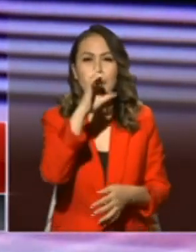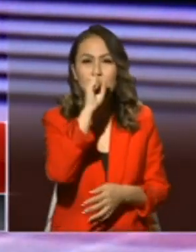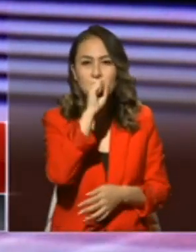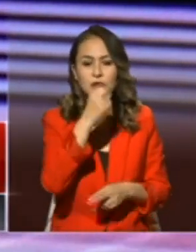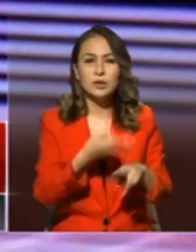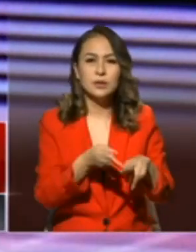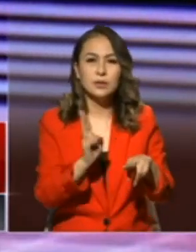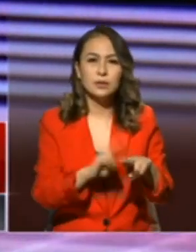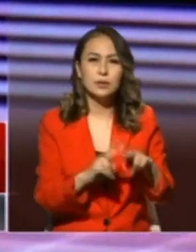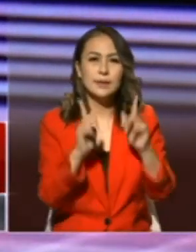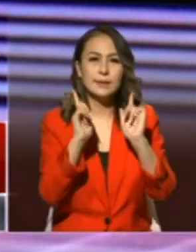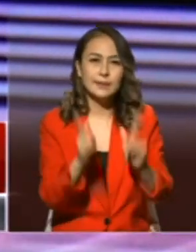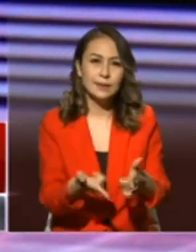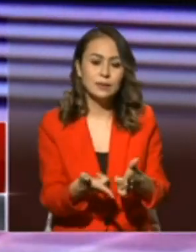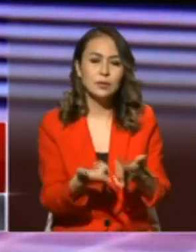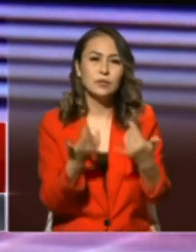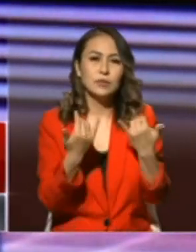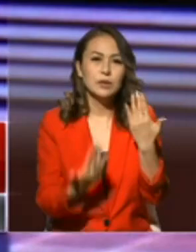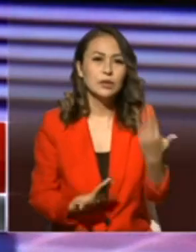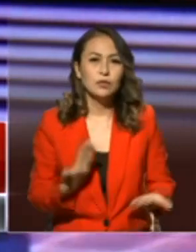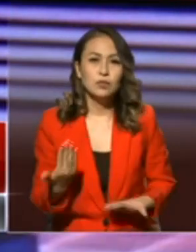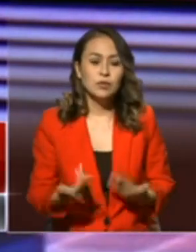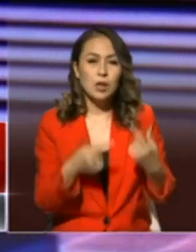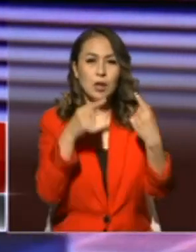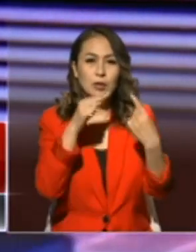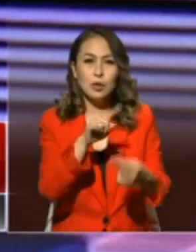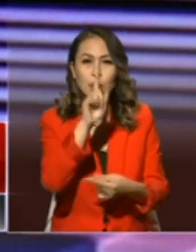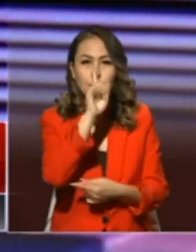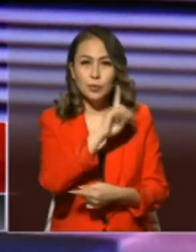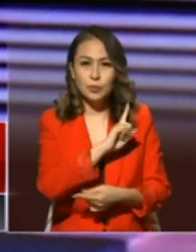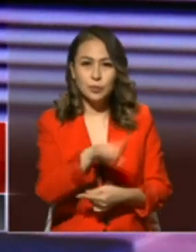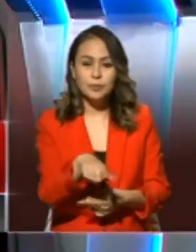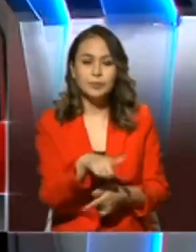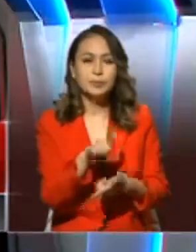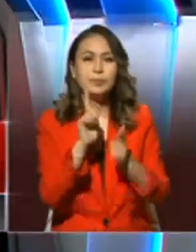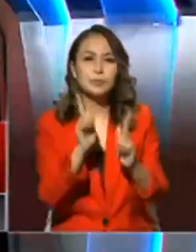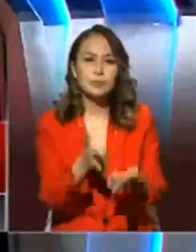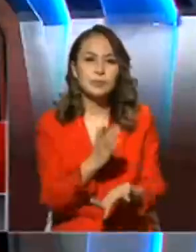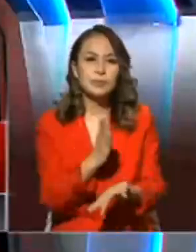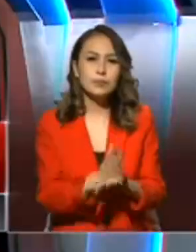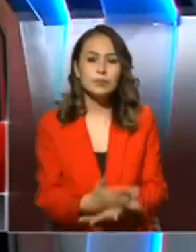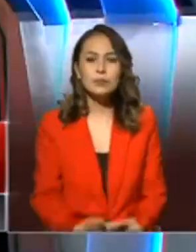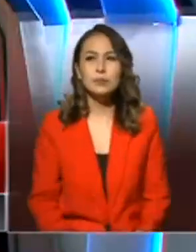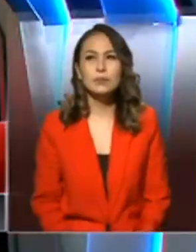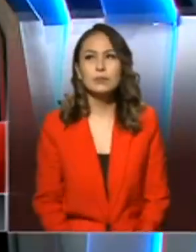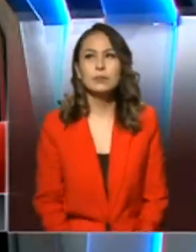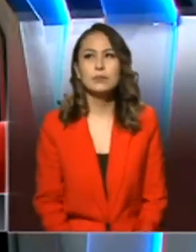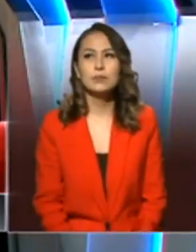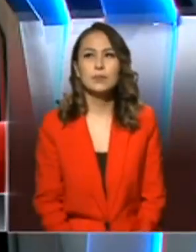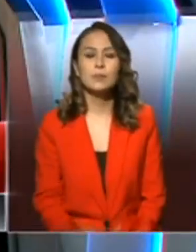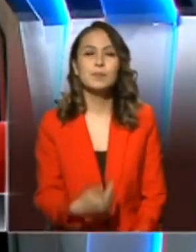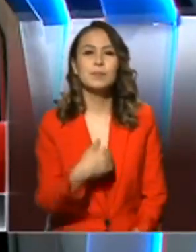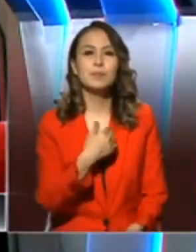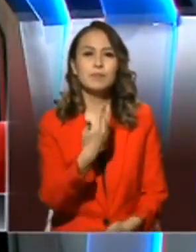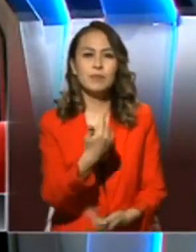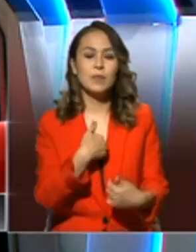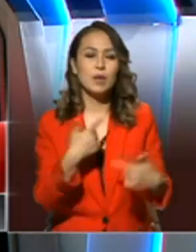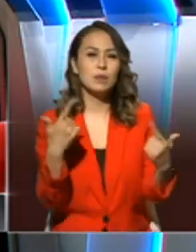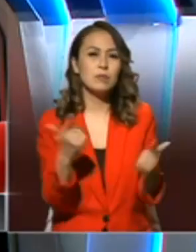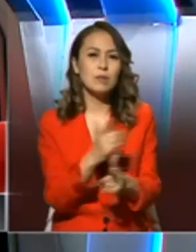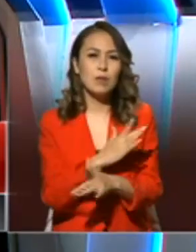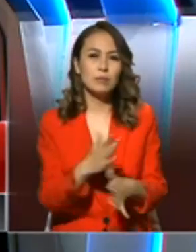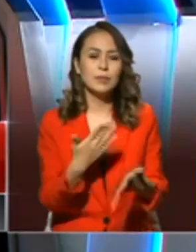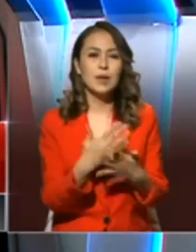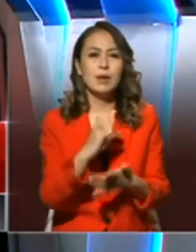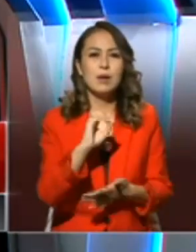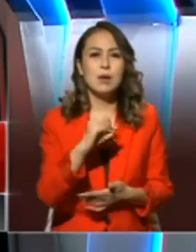согласия дейді. Егер ол тірі күнде ол кезде қарсылық білдірмесе, значит ол келісім деген сөз. Кешіріңіз, мен сізбен келіспеймін. Бізде мына